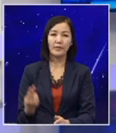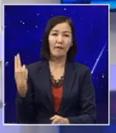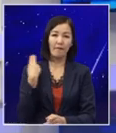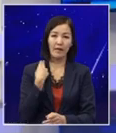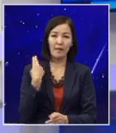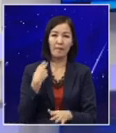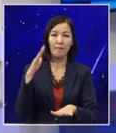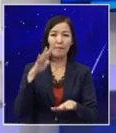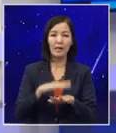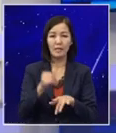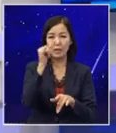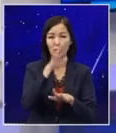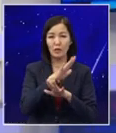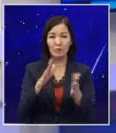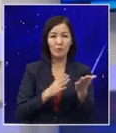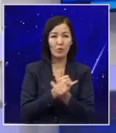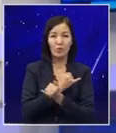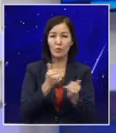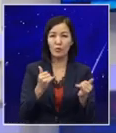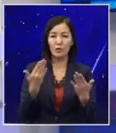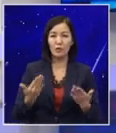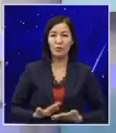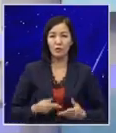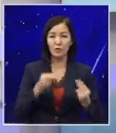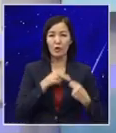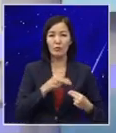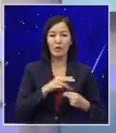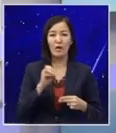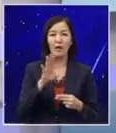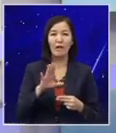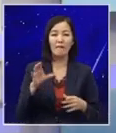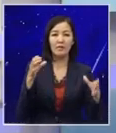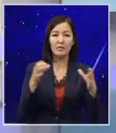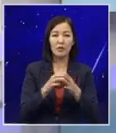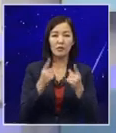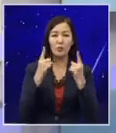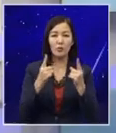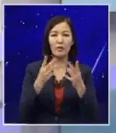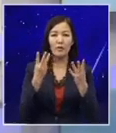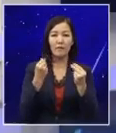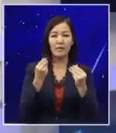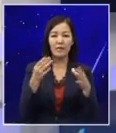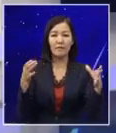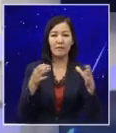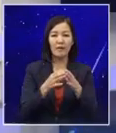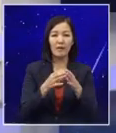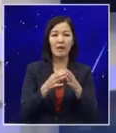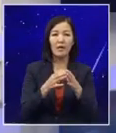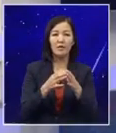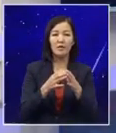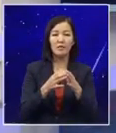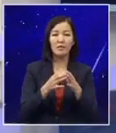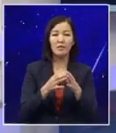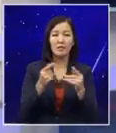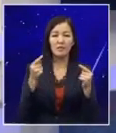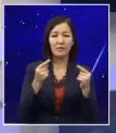Британские банки не смогут обслуживать британцев, живущих и работающих в Евросоюзе. Крупнейшие финансовые организации королевства